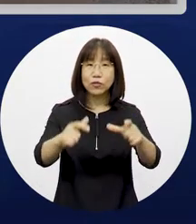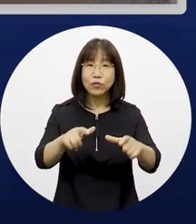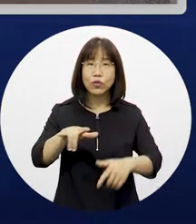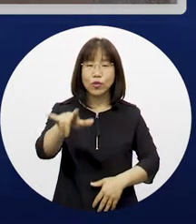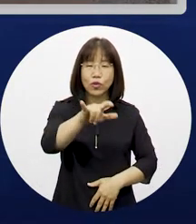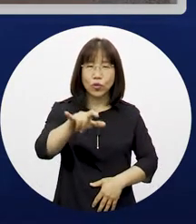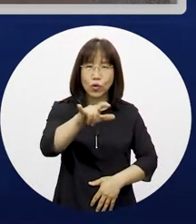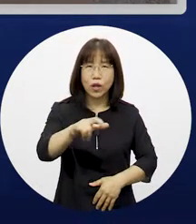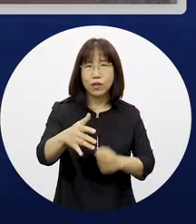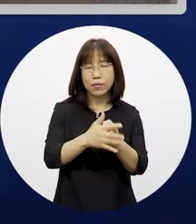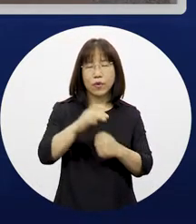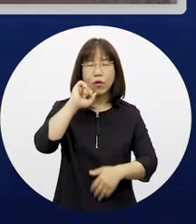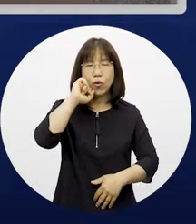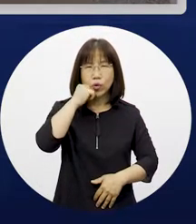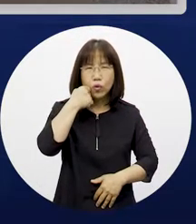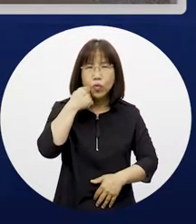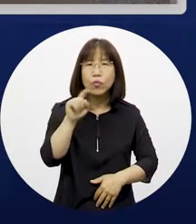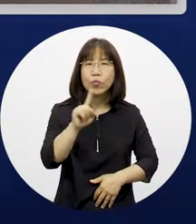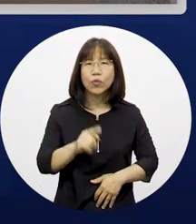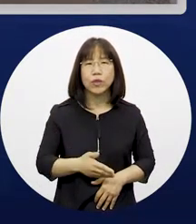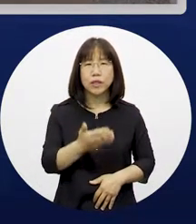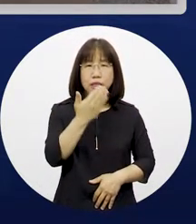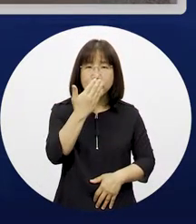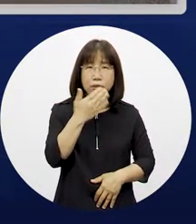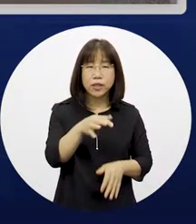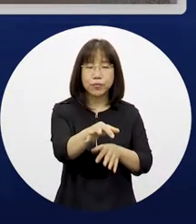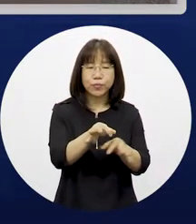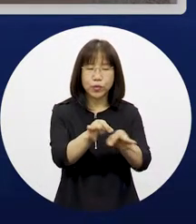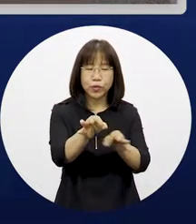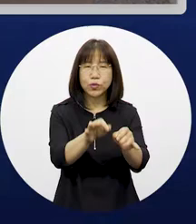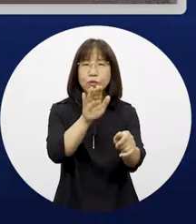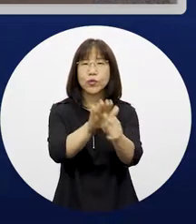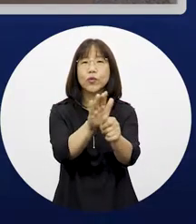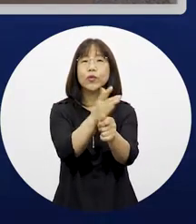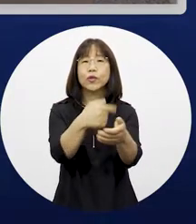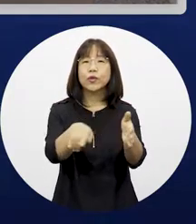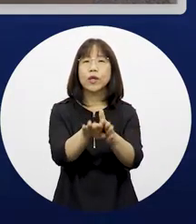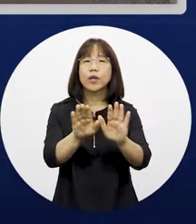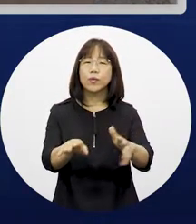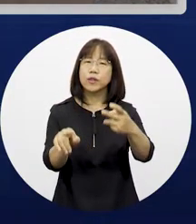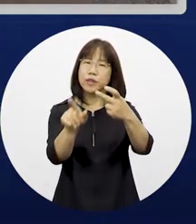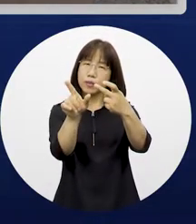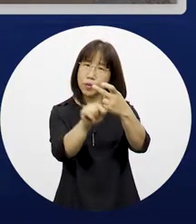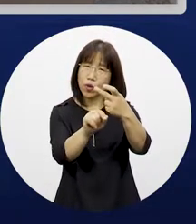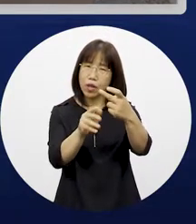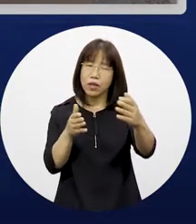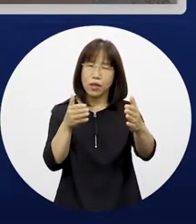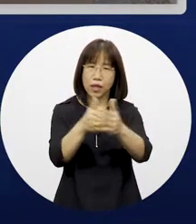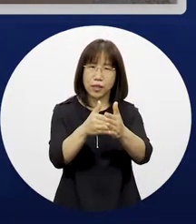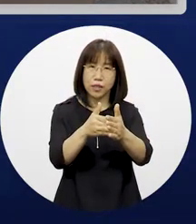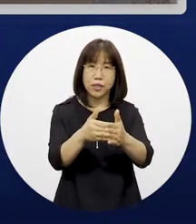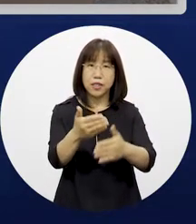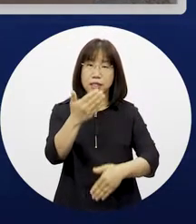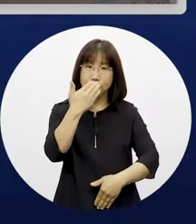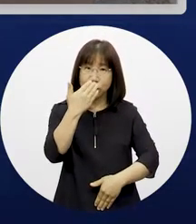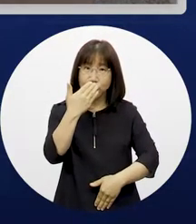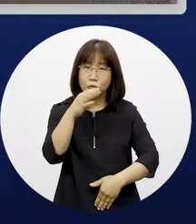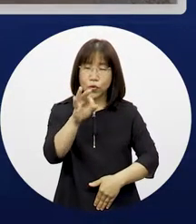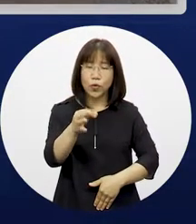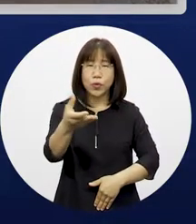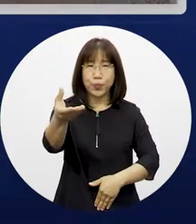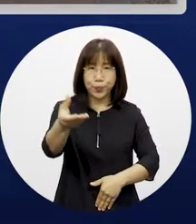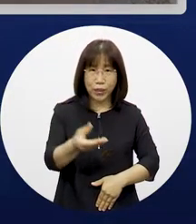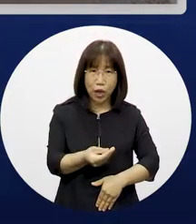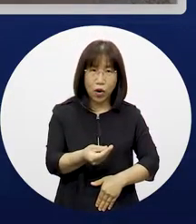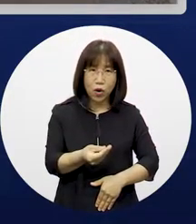강서구가 수도권의 새로운 거리두기 4단계 시행에 따라 코로나19 확산 방지에 만전을 기하고 있습니다.